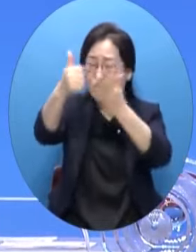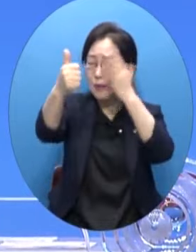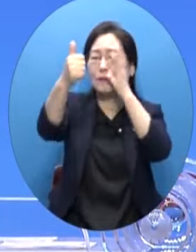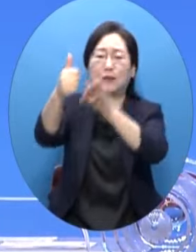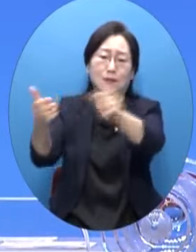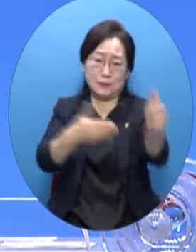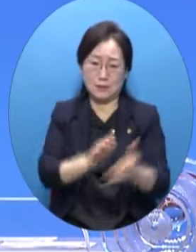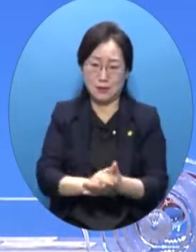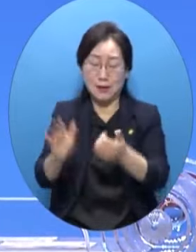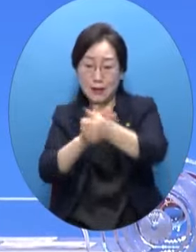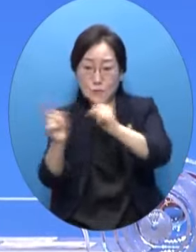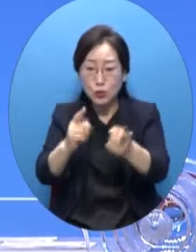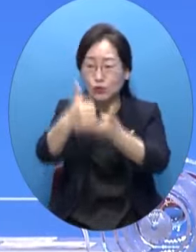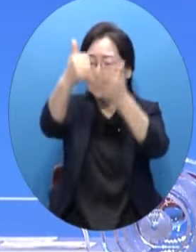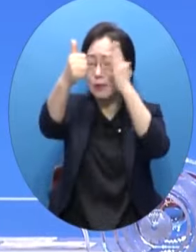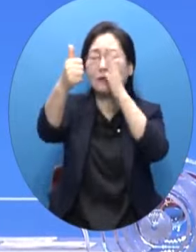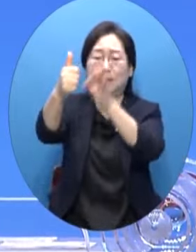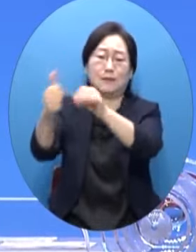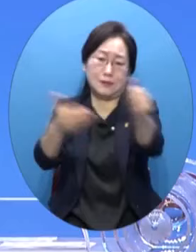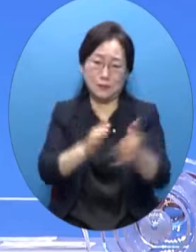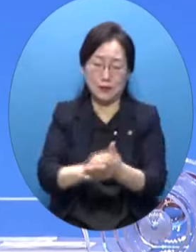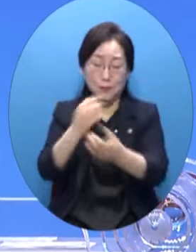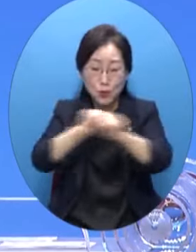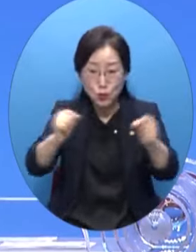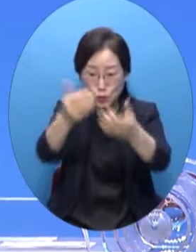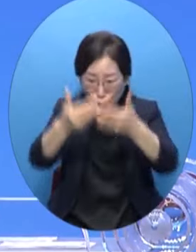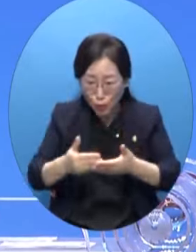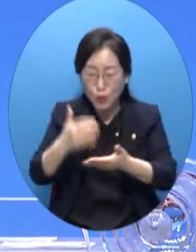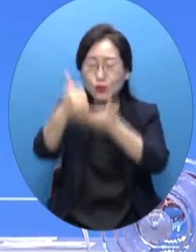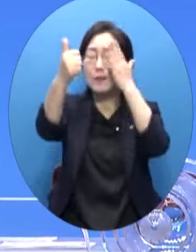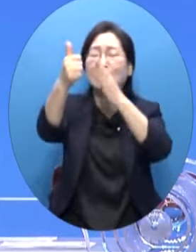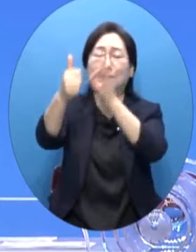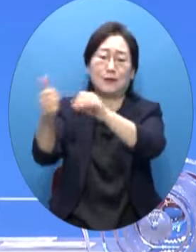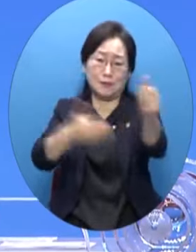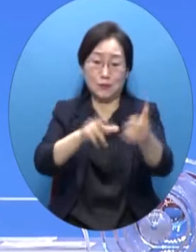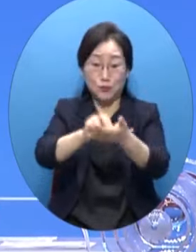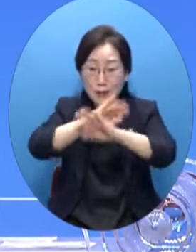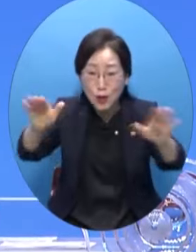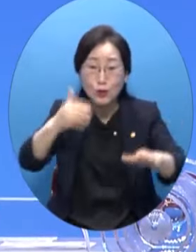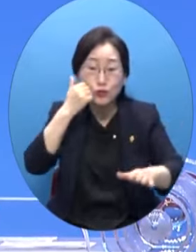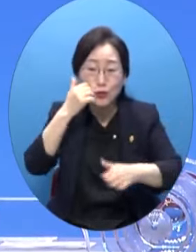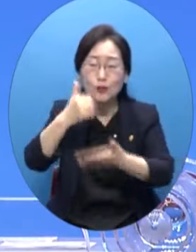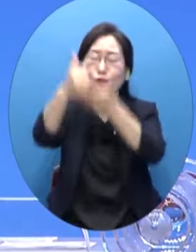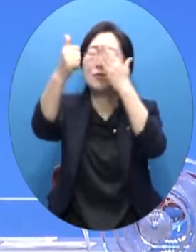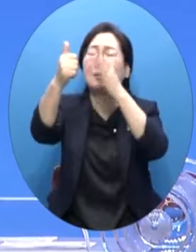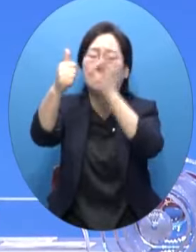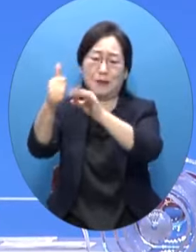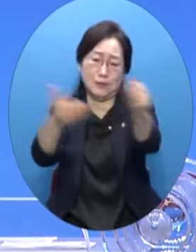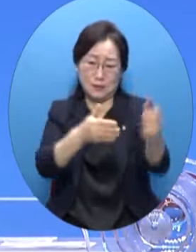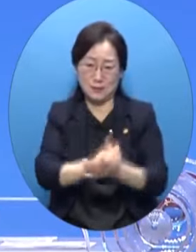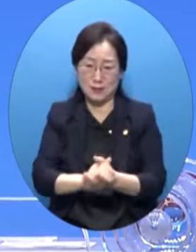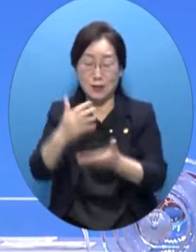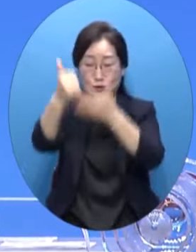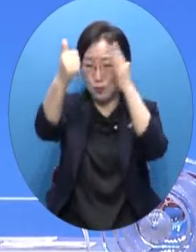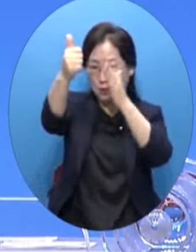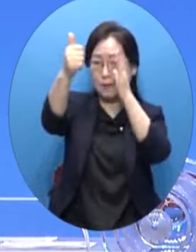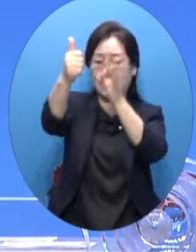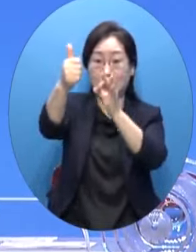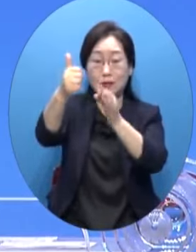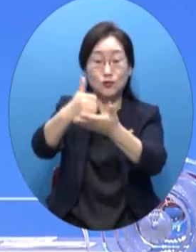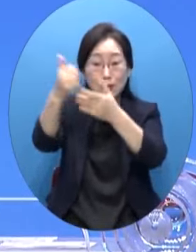바랍니다. 치료의 주님을 바라보시기 바랍니다. 용서의 주님을 바라보시기 바랍니다. 문제 해결의 주님을 바라보시기 바랍니다. 주님을 바라보시며